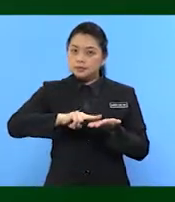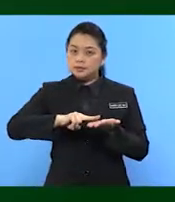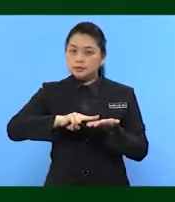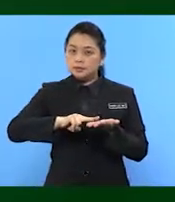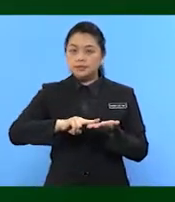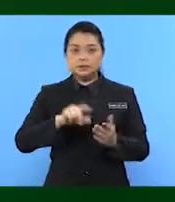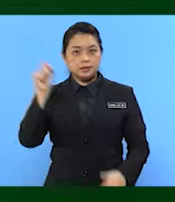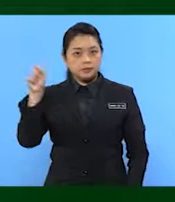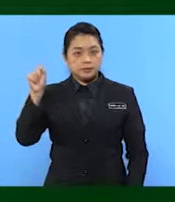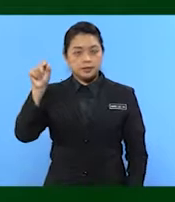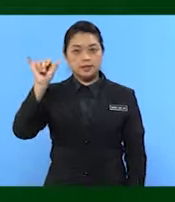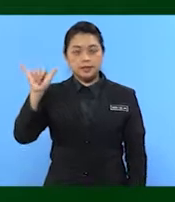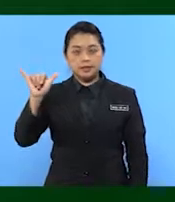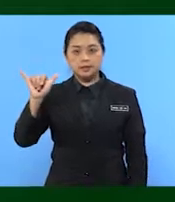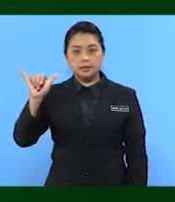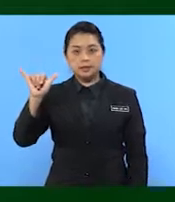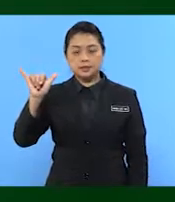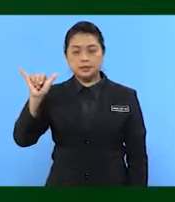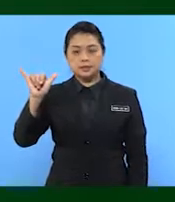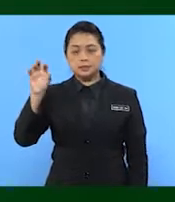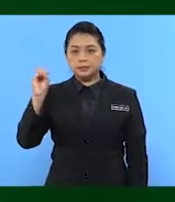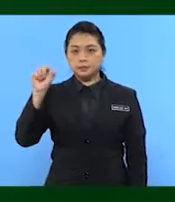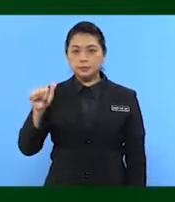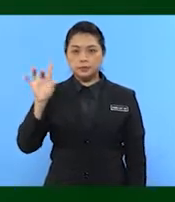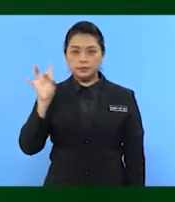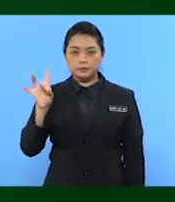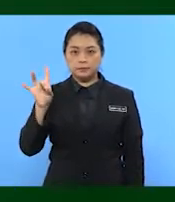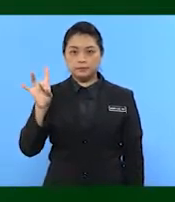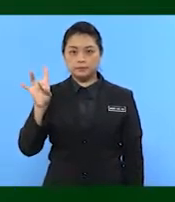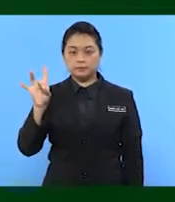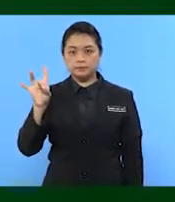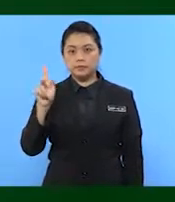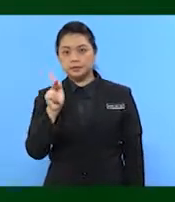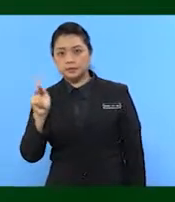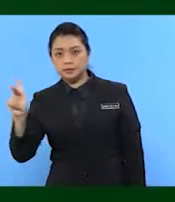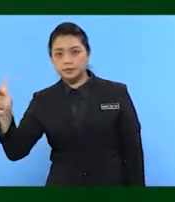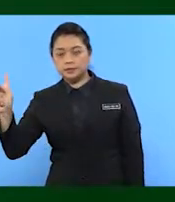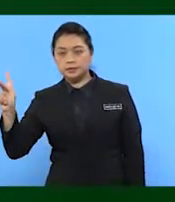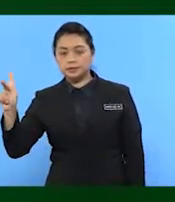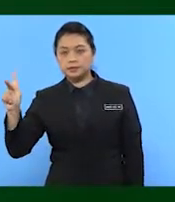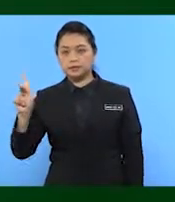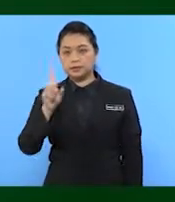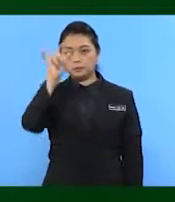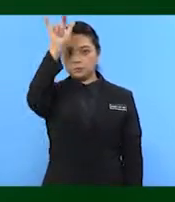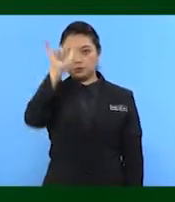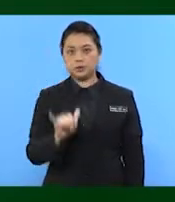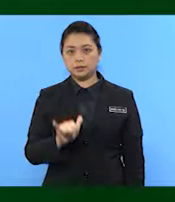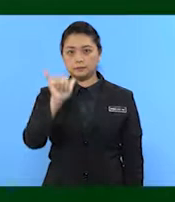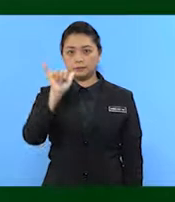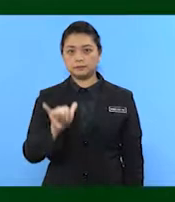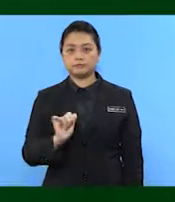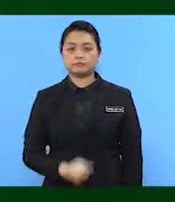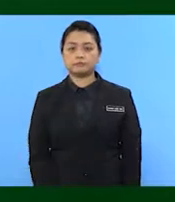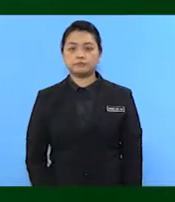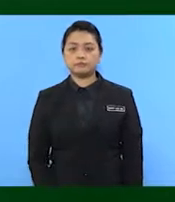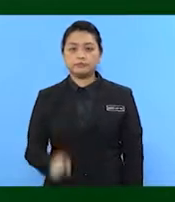daripada koordinat X iaitu sifar perpuluhan 8 unit ke kanan dari paksi Y.